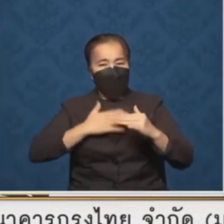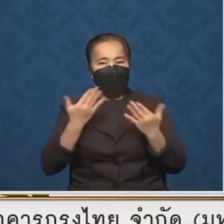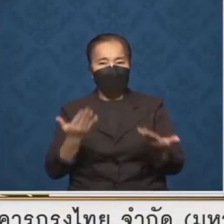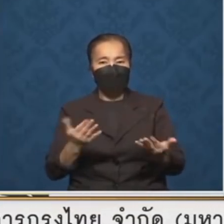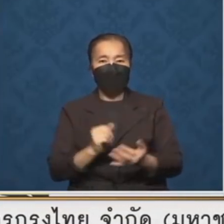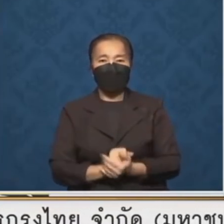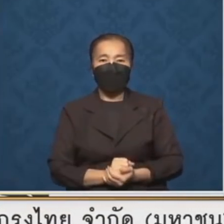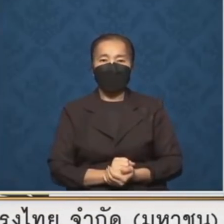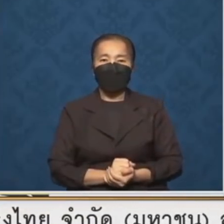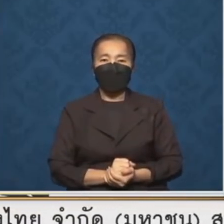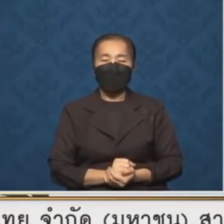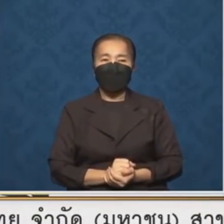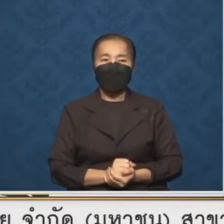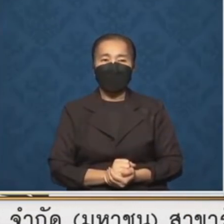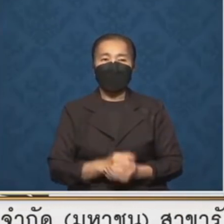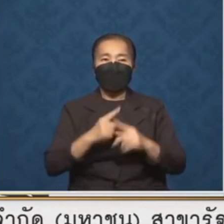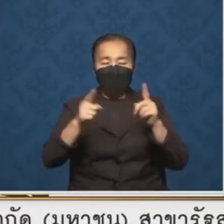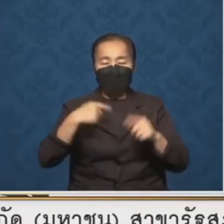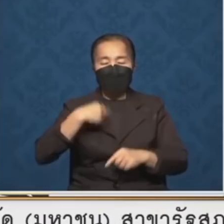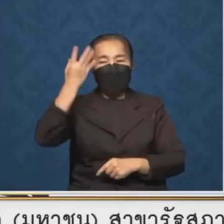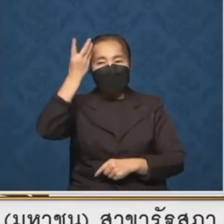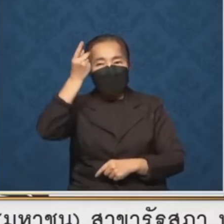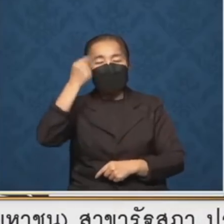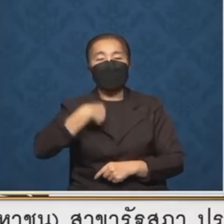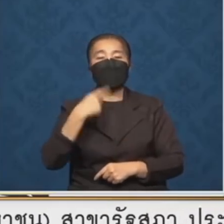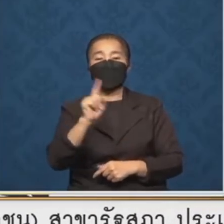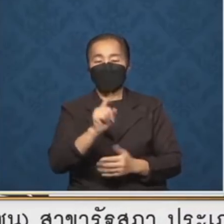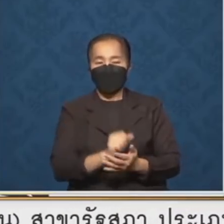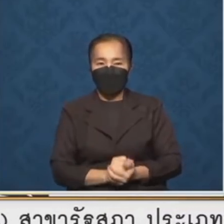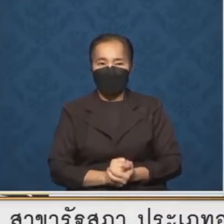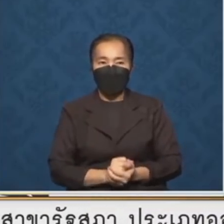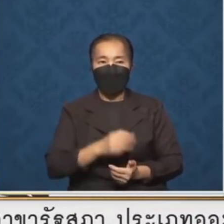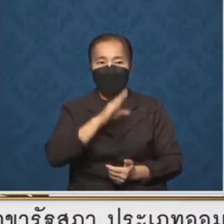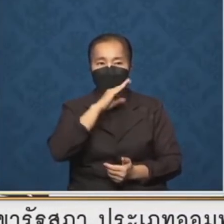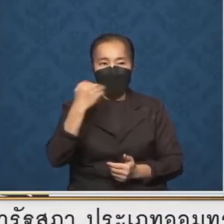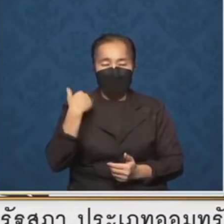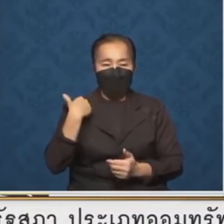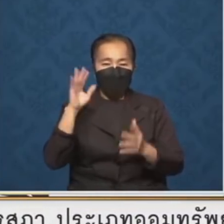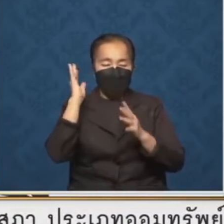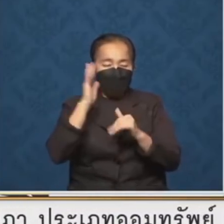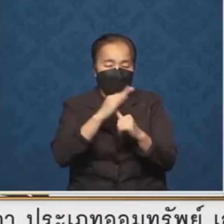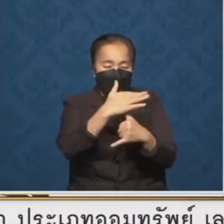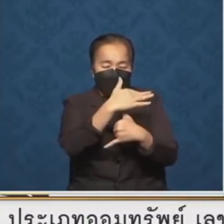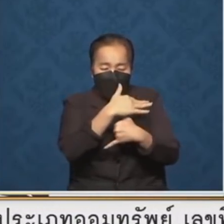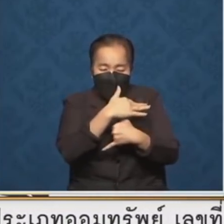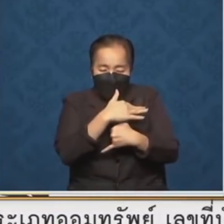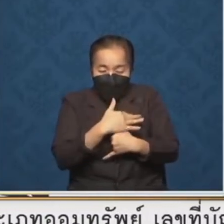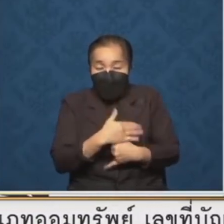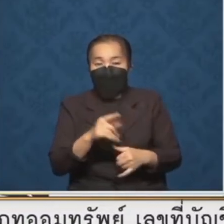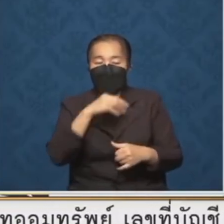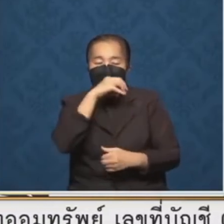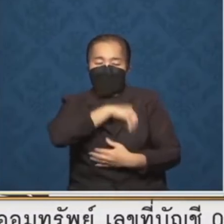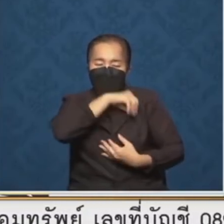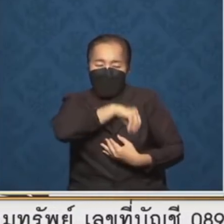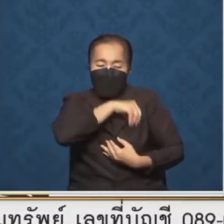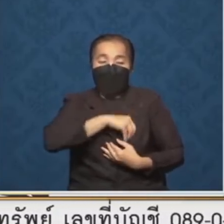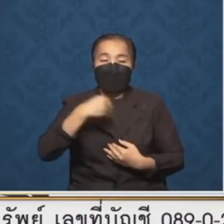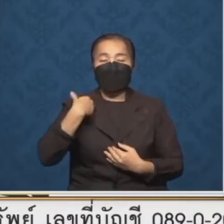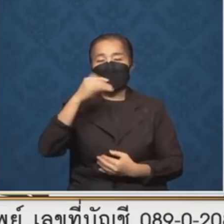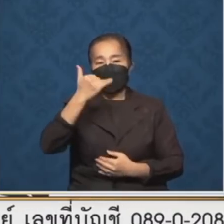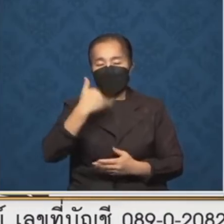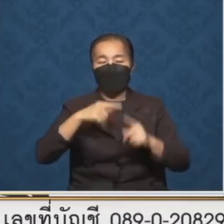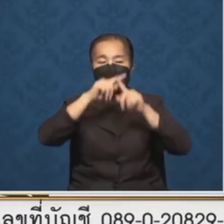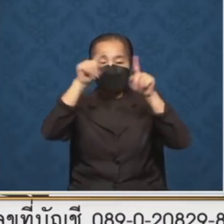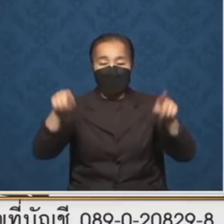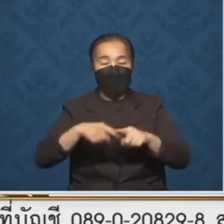แรงครับแต่ผมเกรงครับเกรงว่าถ้ามีการกดดันต่อเนื่องมากๆเข้าเนี่ยมีแนวโน้มที่แพลตฟอร์มเหล่านี้อ